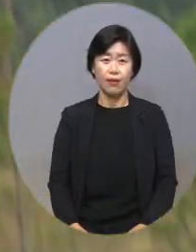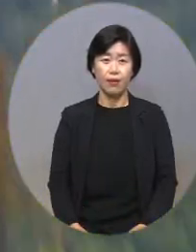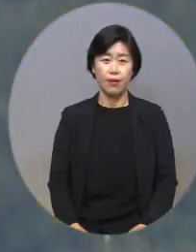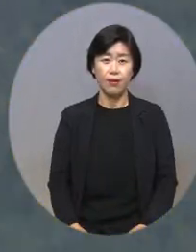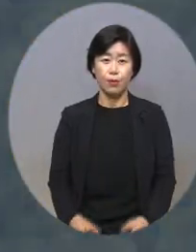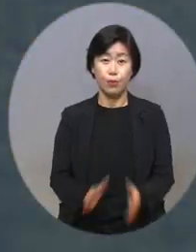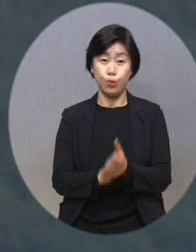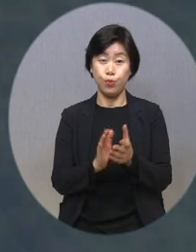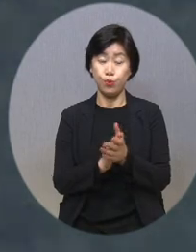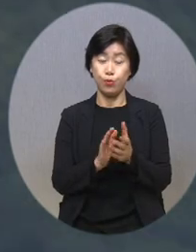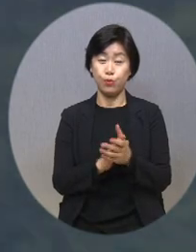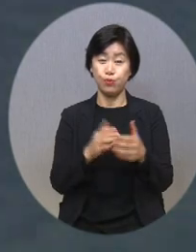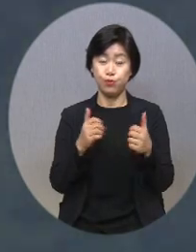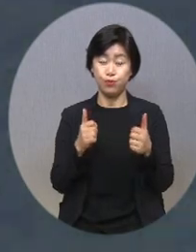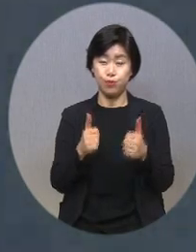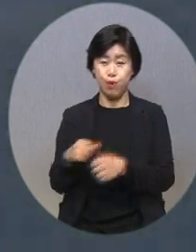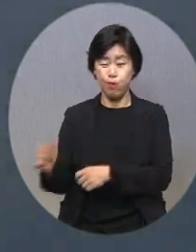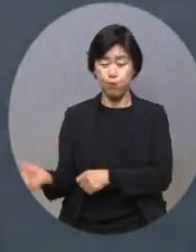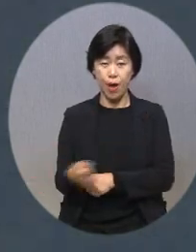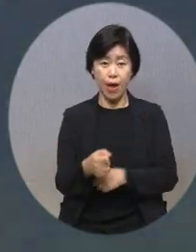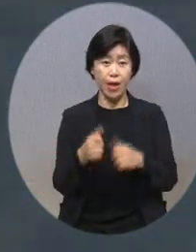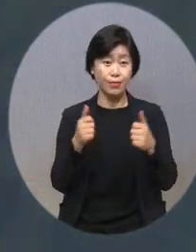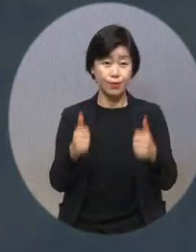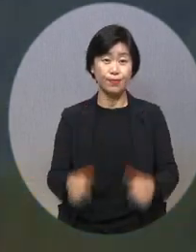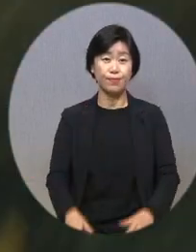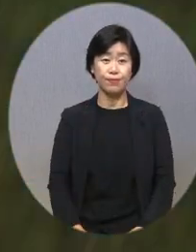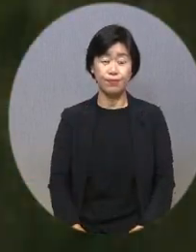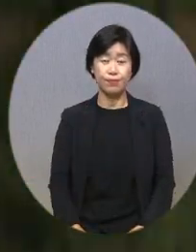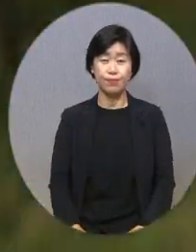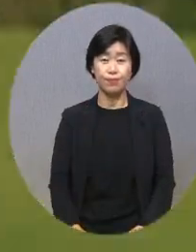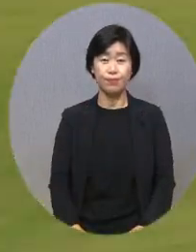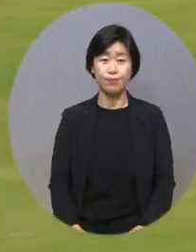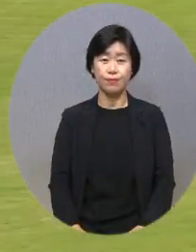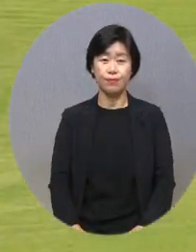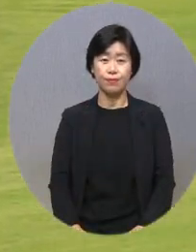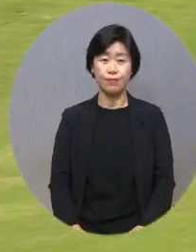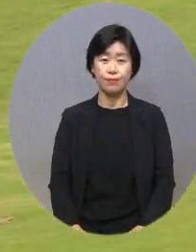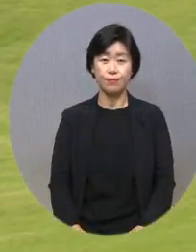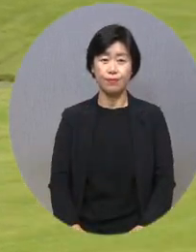와 진짜 똑바로 그냥. 아